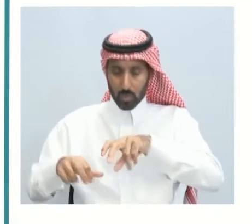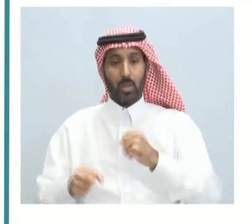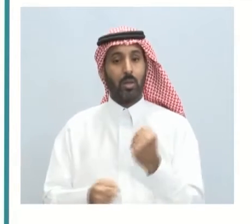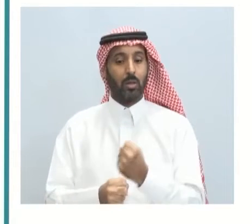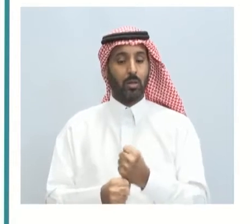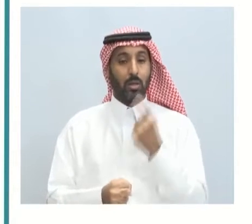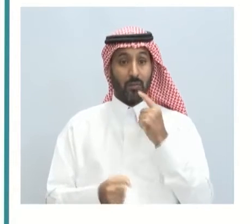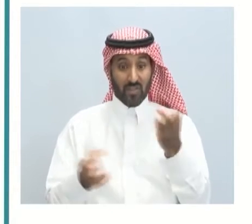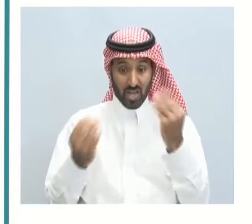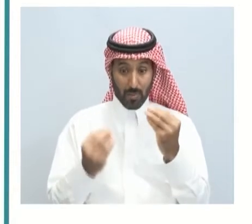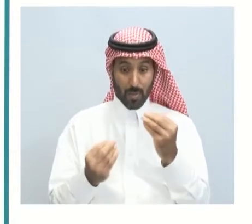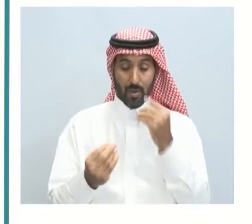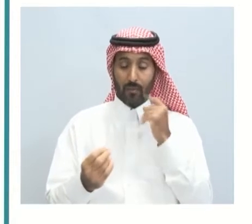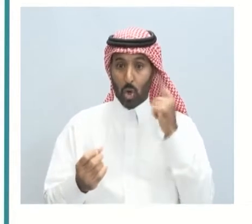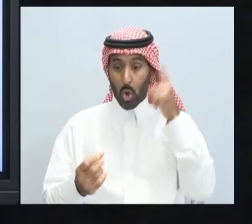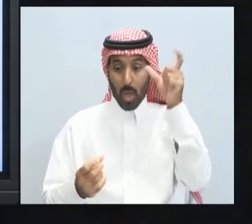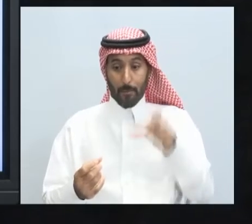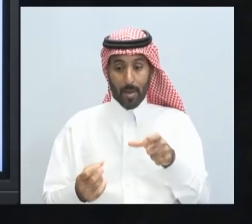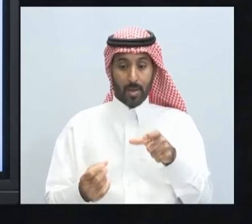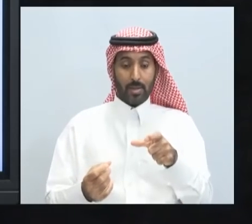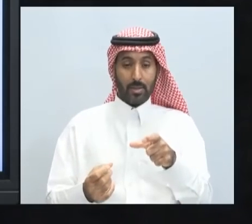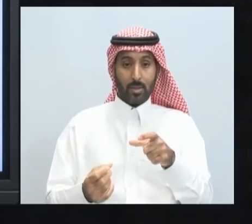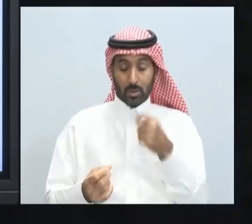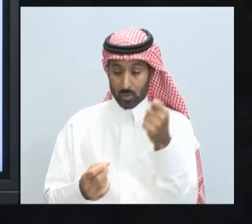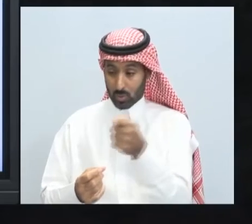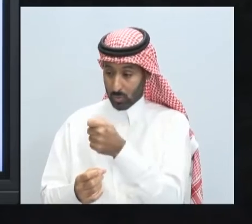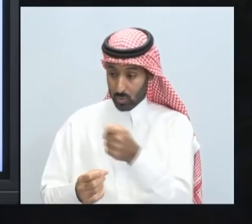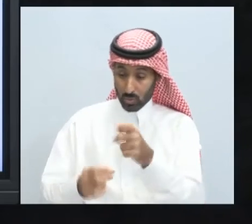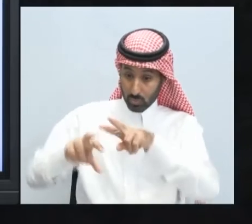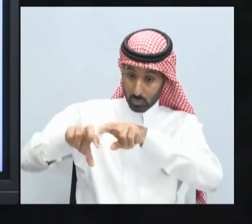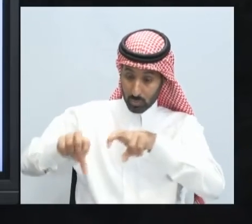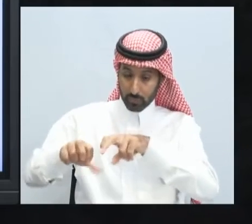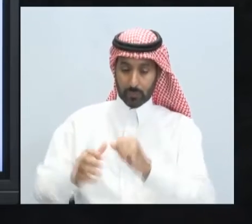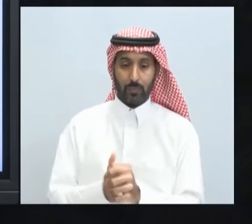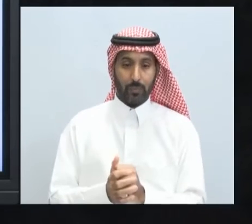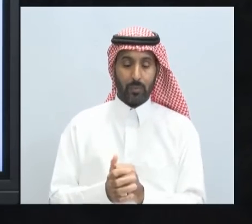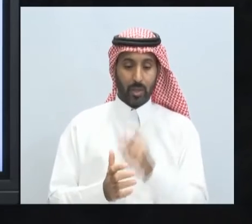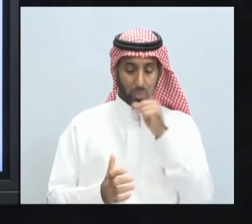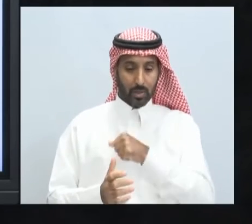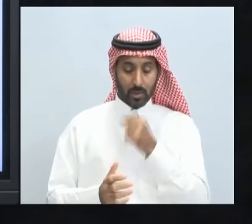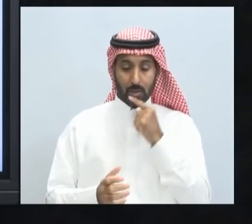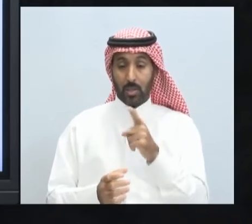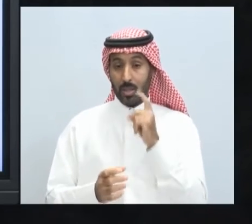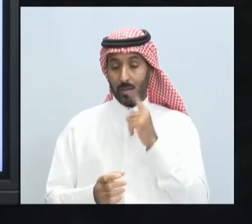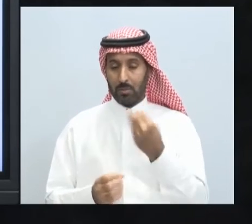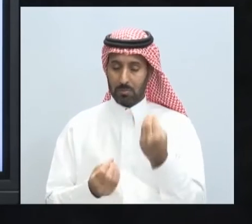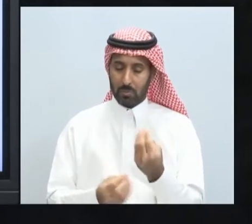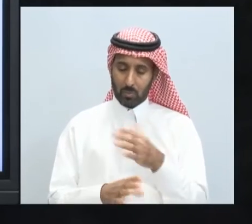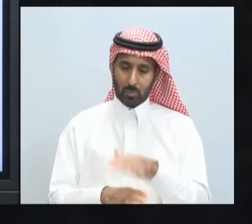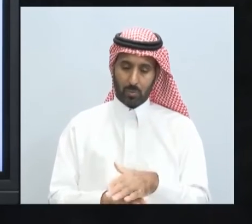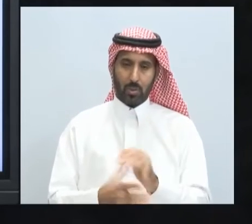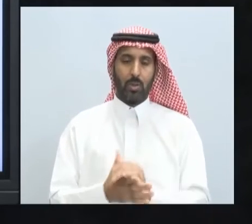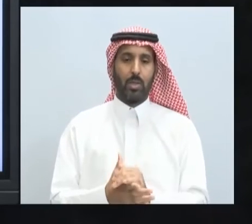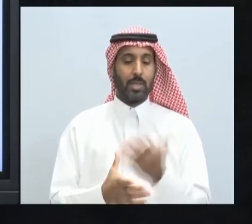في العلم والعلماء لابد ان نكون كالمحقق ولا بد ان نتصف بالصبر